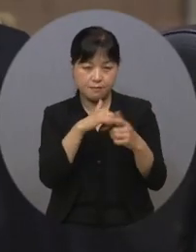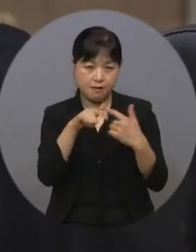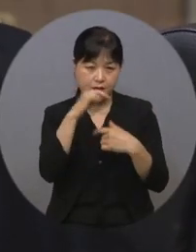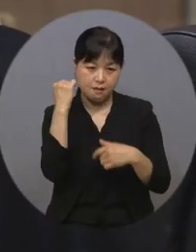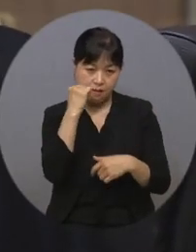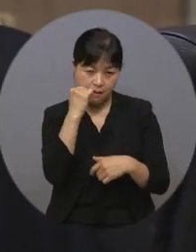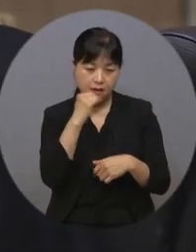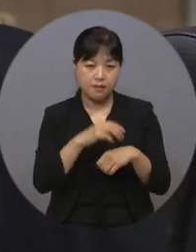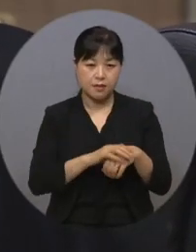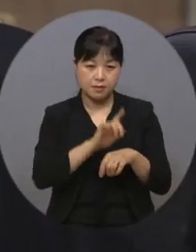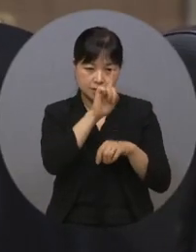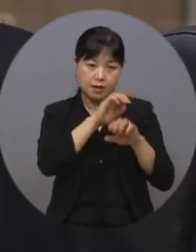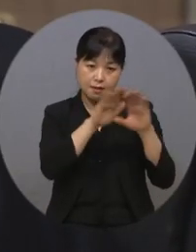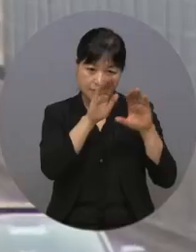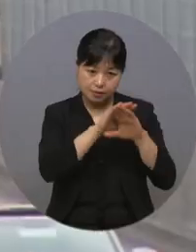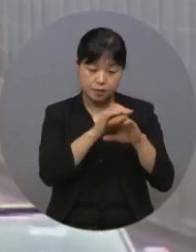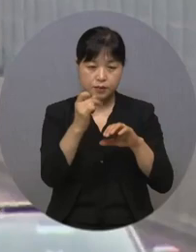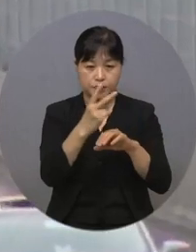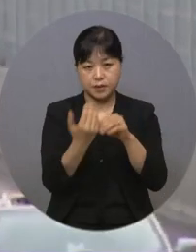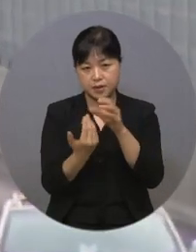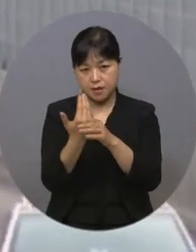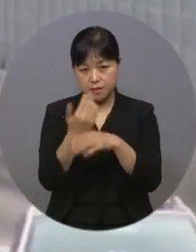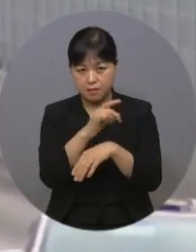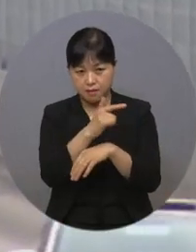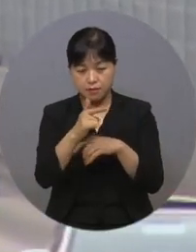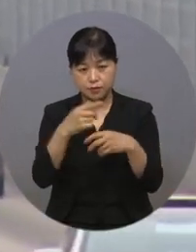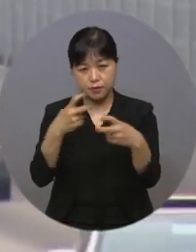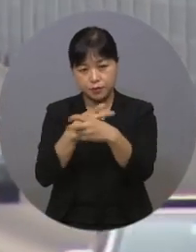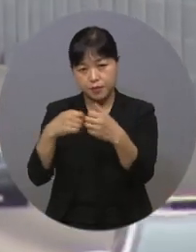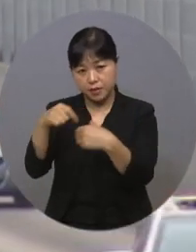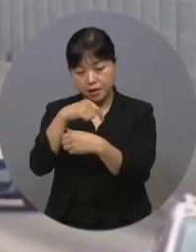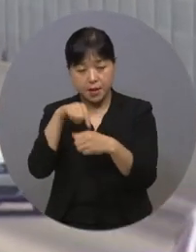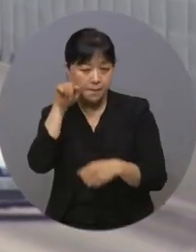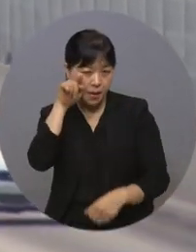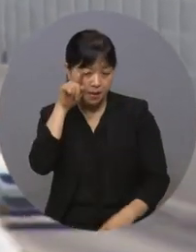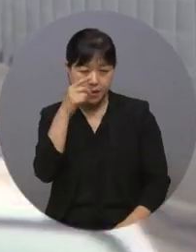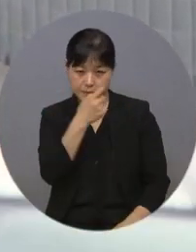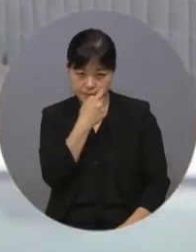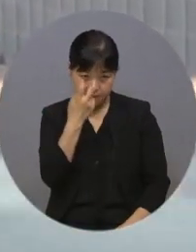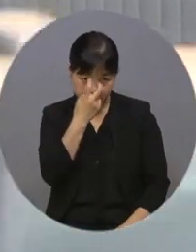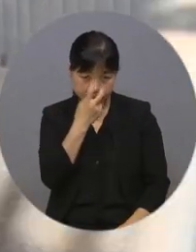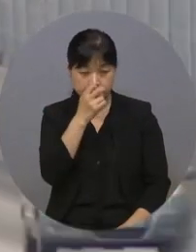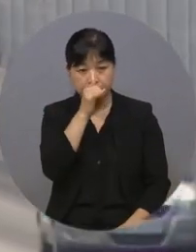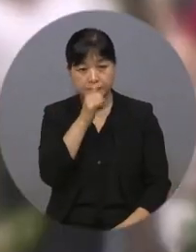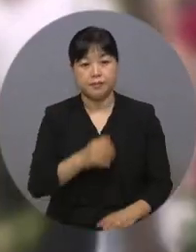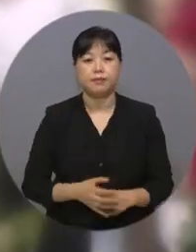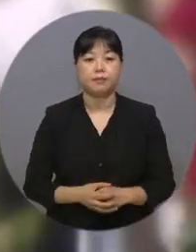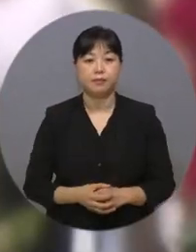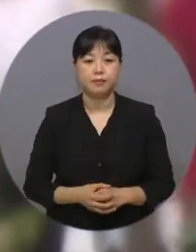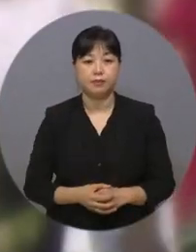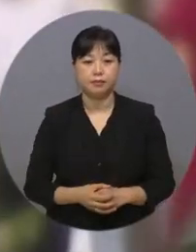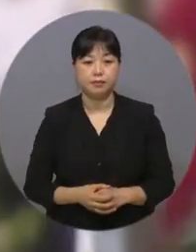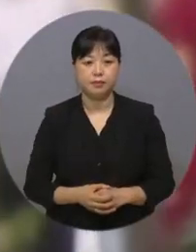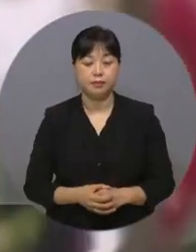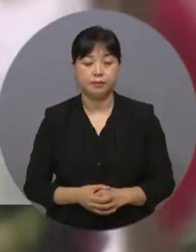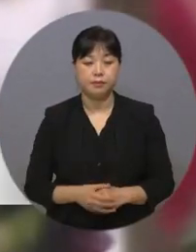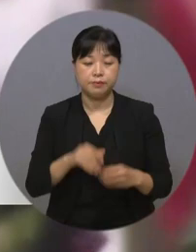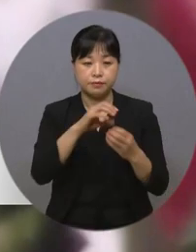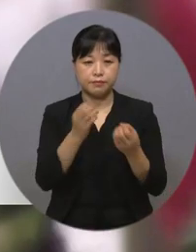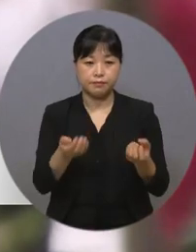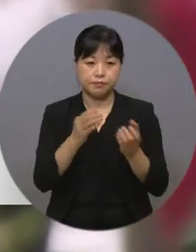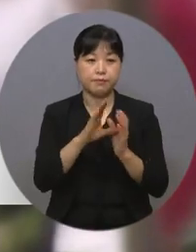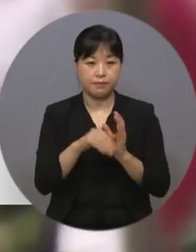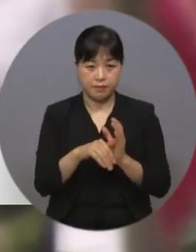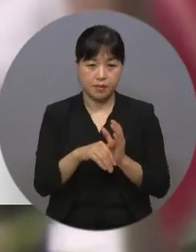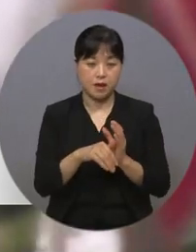강화하고 기상, 주요 사고 대처, 교통 상황 등을 매일 점검합니다. 아울러 연휴 동안